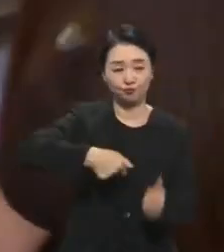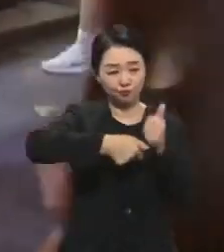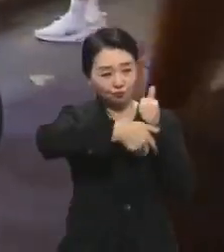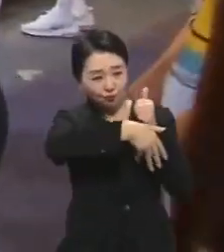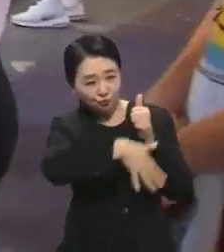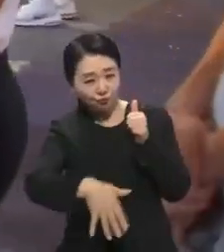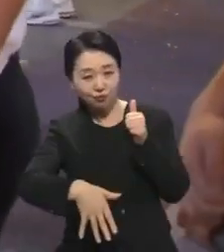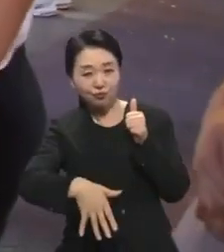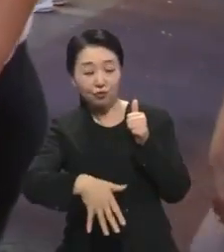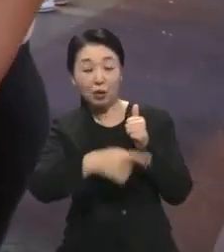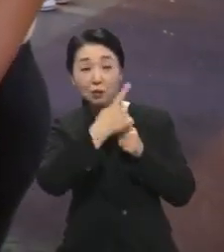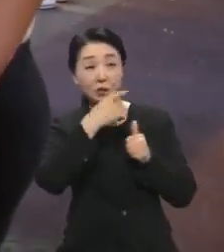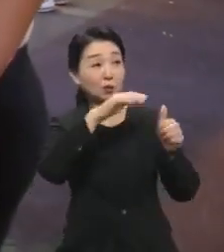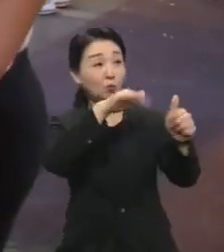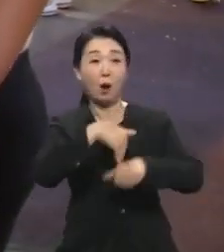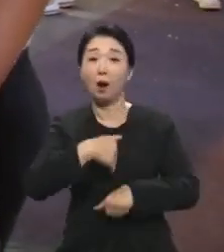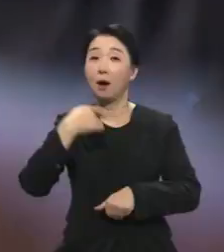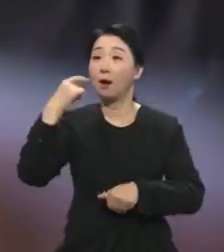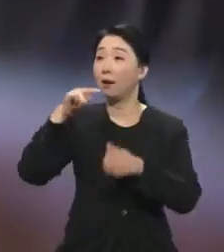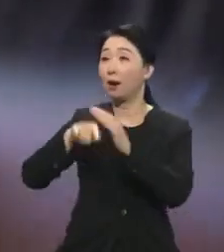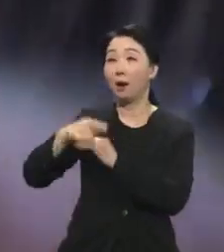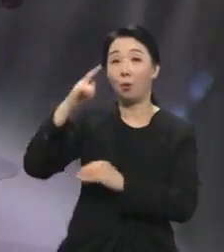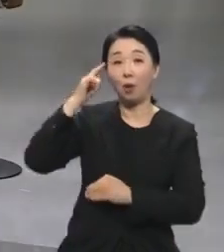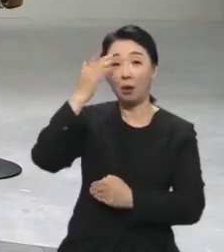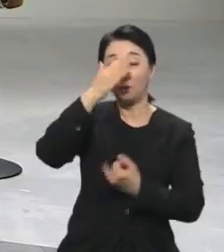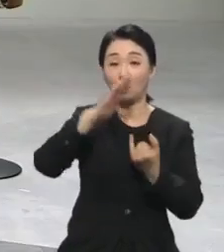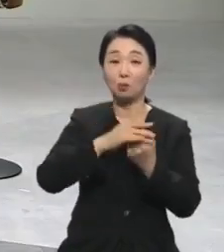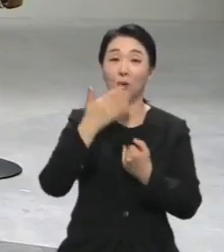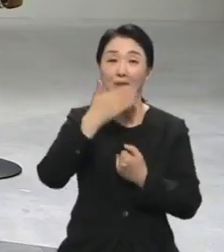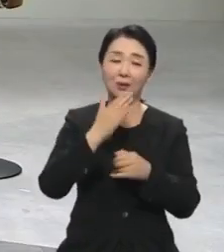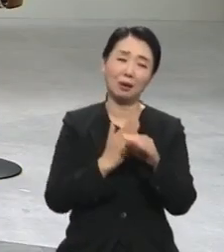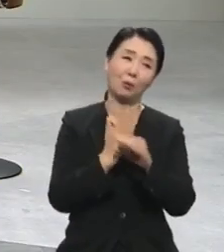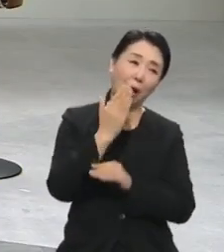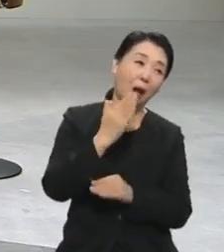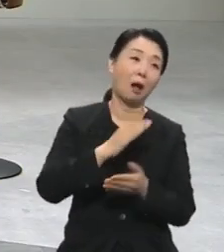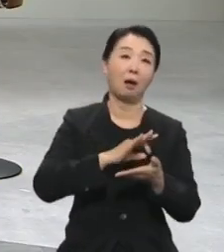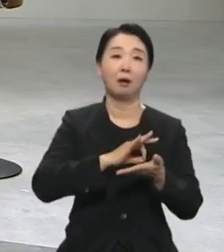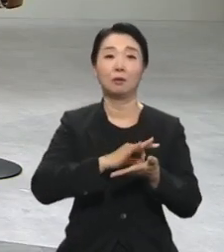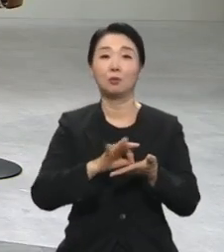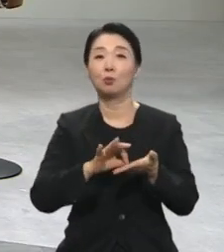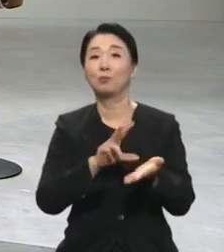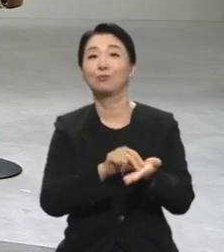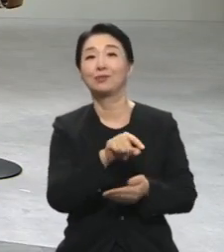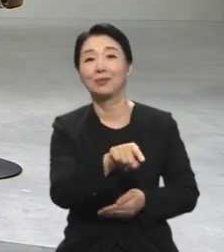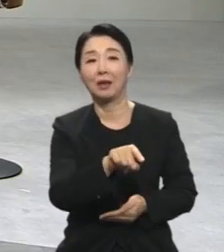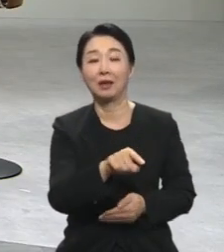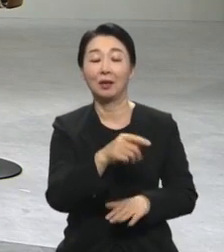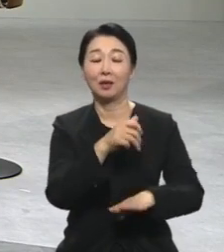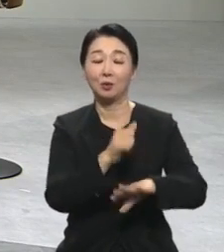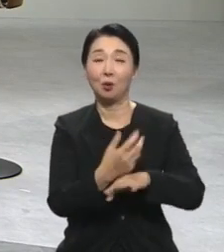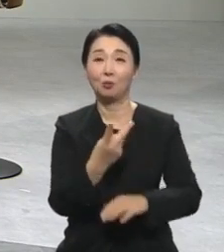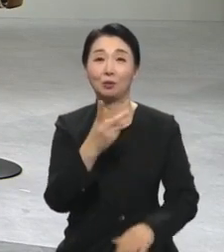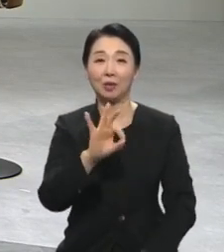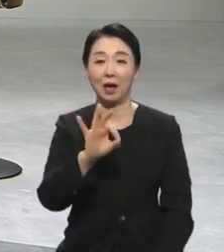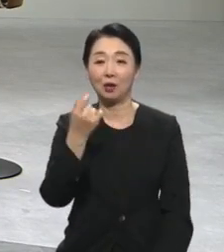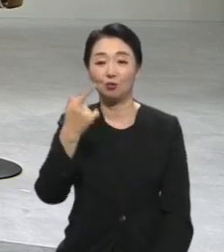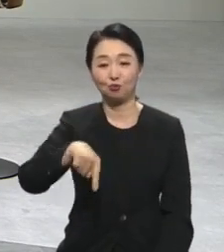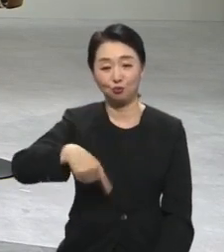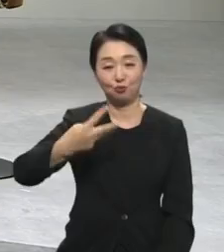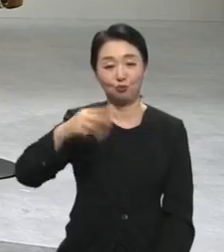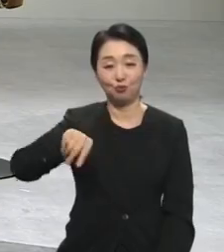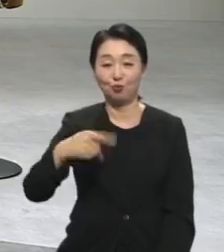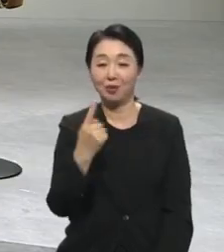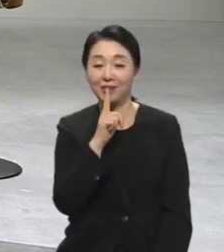증인으로 채택이 됐습니다. 왜 가는 거예요? 그 청소년 설탕 과소비 문제인데 탕후루가 주범이다. 뭐 이런 이야기들이 나오고